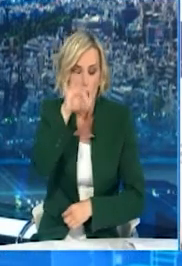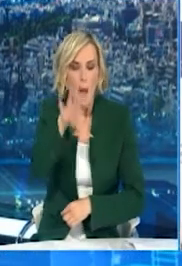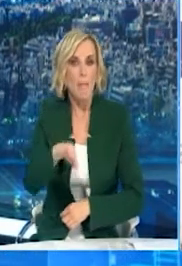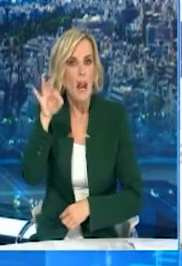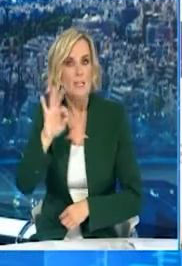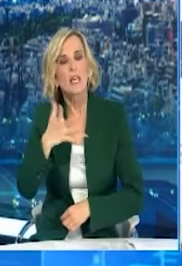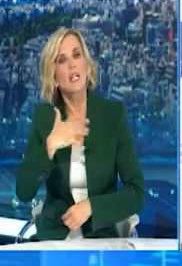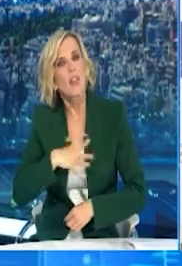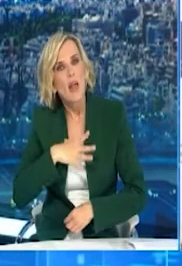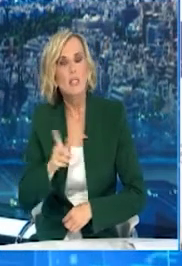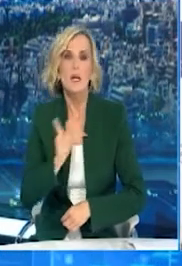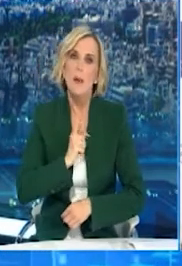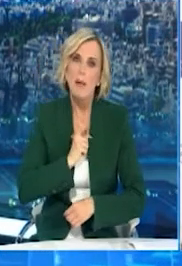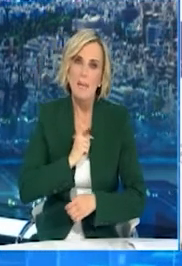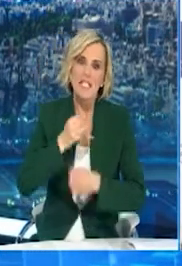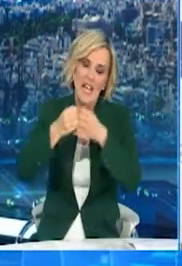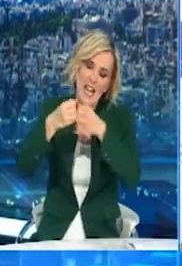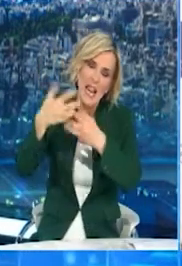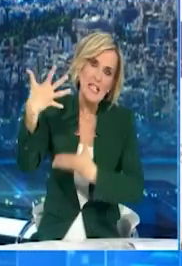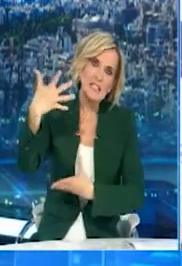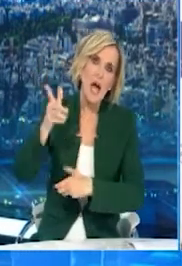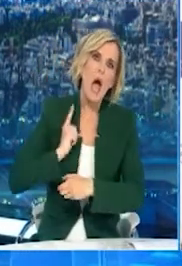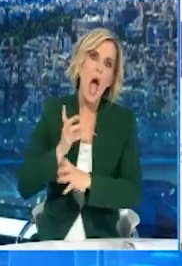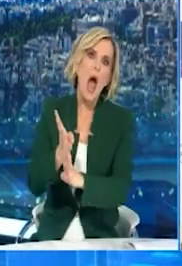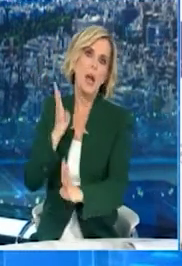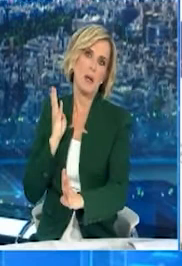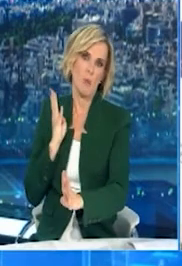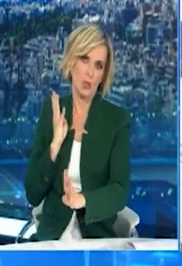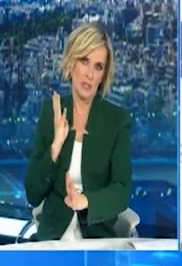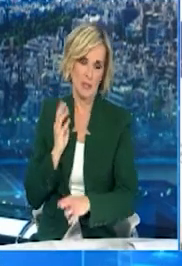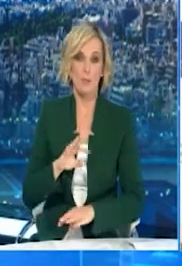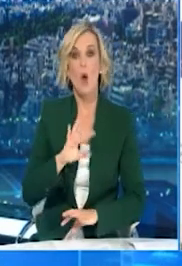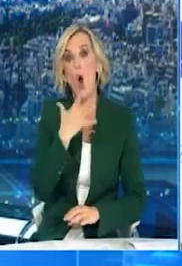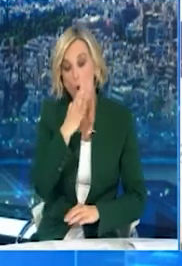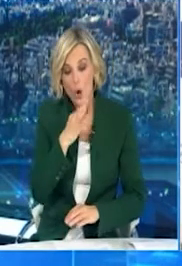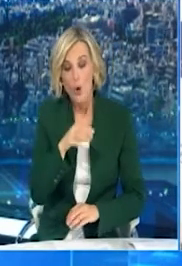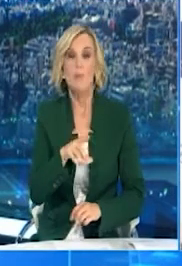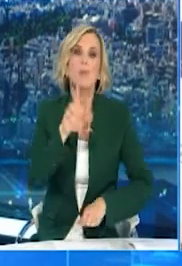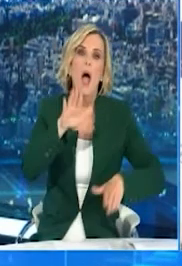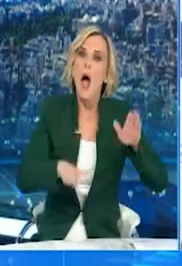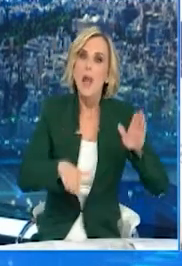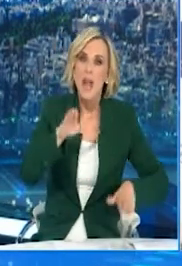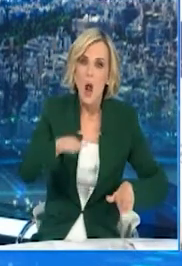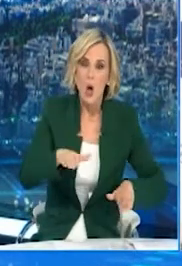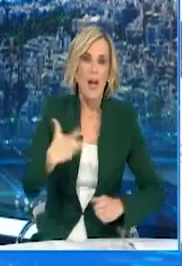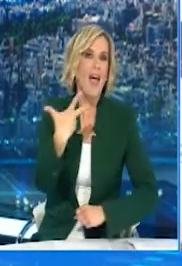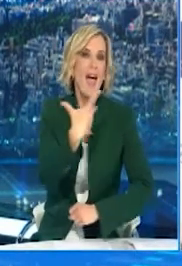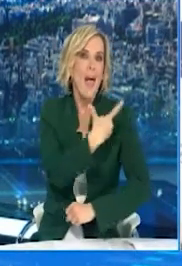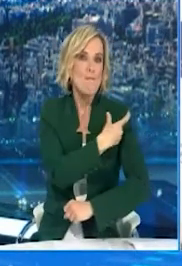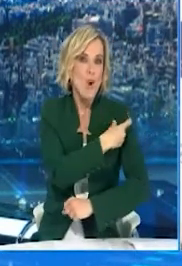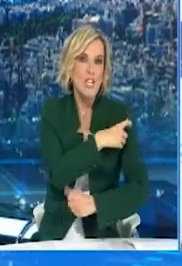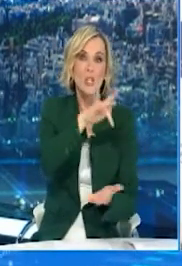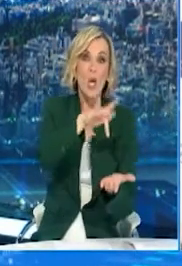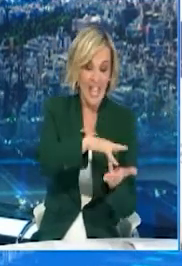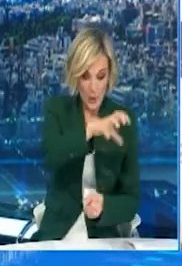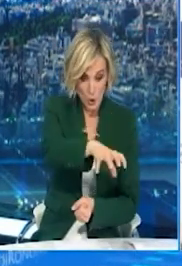μπουν στη λίστα αναμονής. Όταν υπάρχουν αδιάθετες δόσεις στο εμβολιαστικό κέντρο, το σύστημα αυτόματος θα επιλέγει από τα